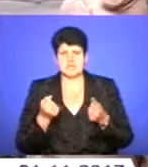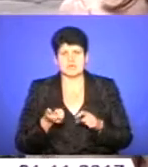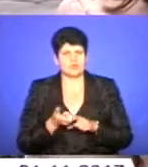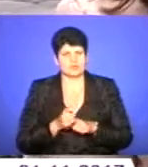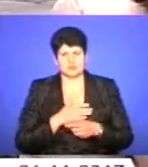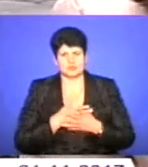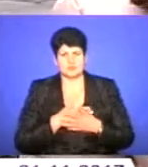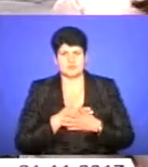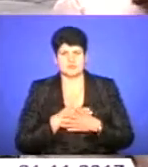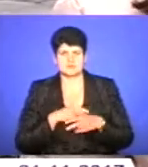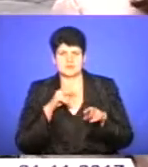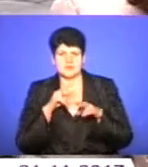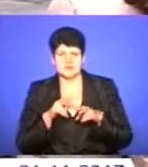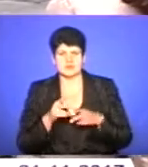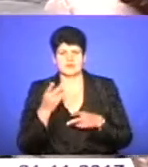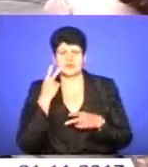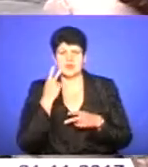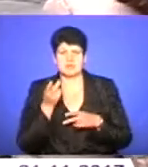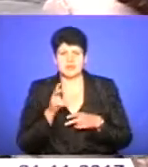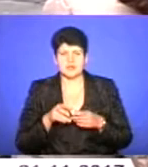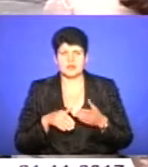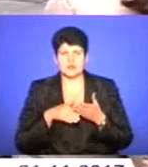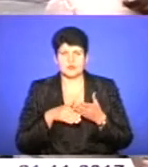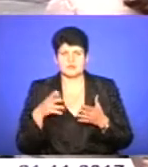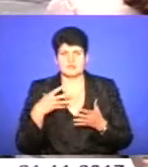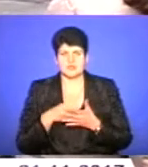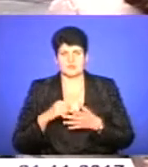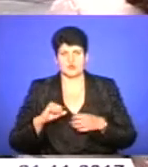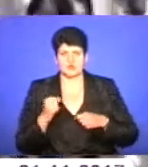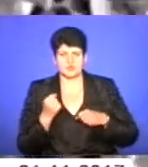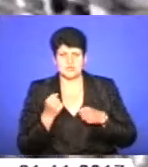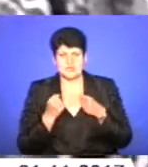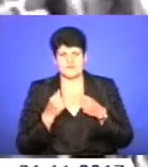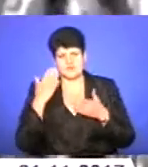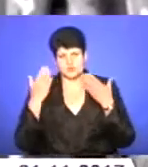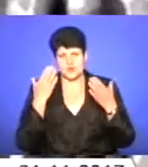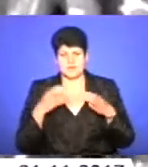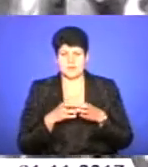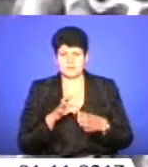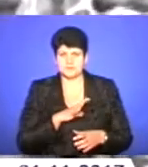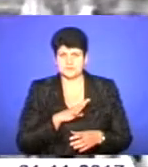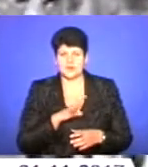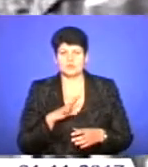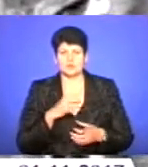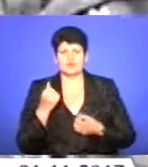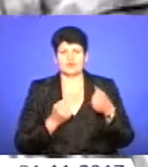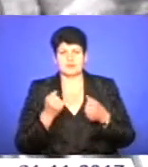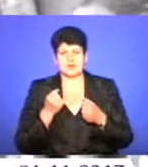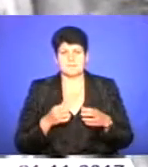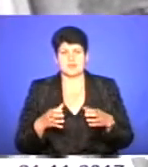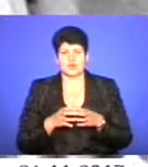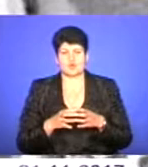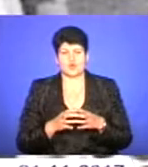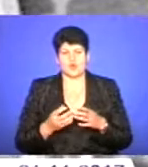смотрел за ней. Всегда приходил на помощь всем вот друзьям. Очень веселый в компании. Володимир був водієм батальйону охорони